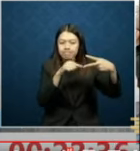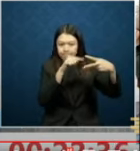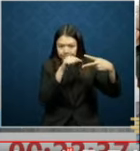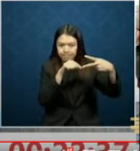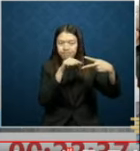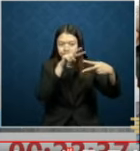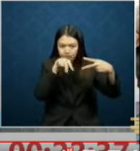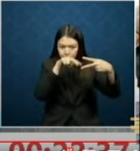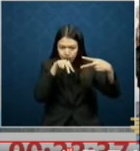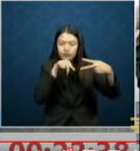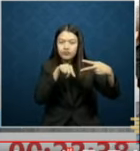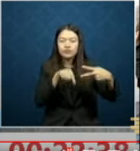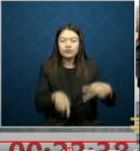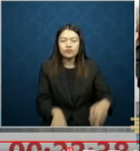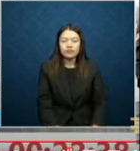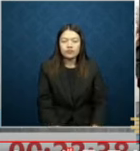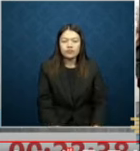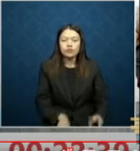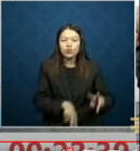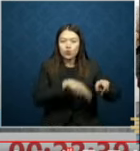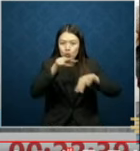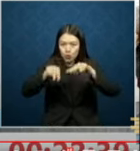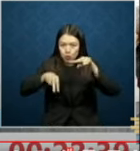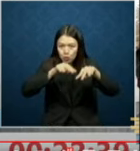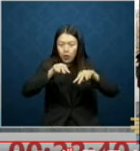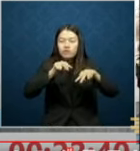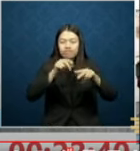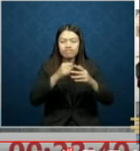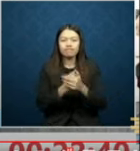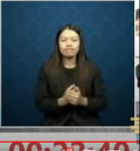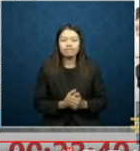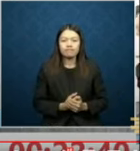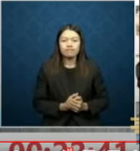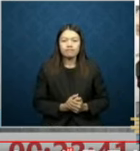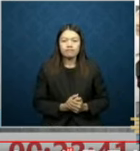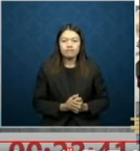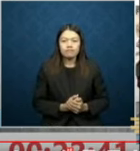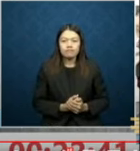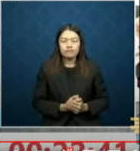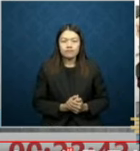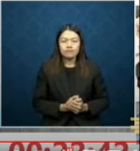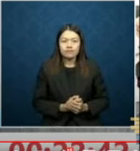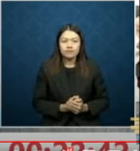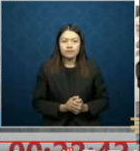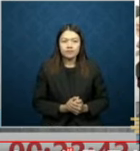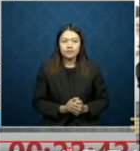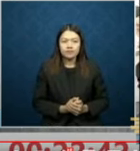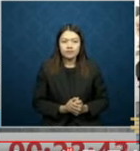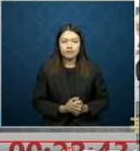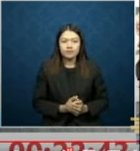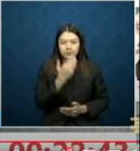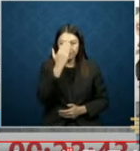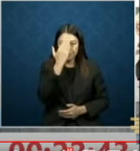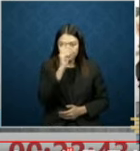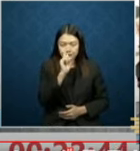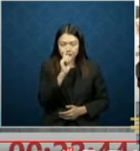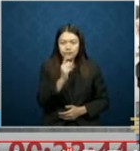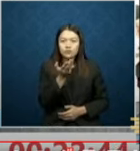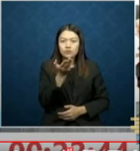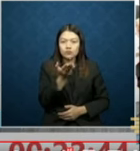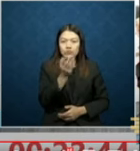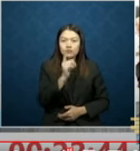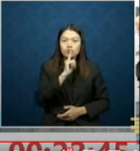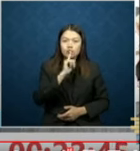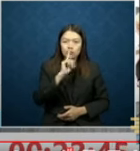ครับเข้ามาตรวจสอบไต่สวน2เรื่องนี้หน่อยโดยผมขอร้อง